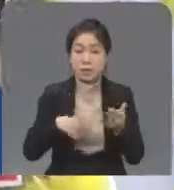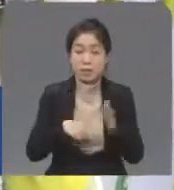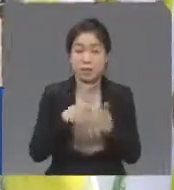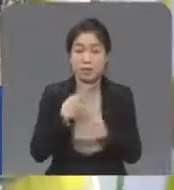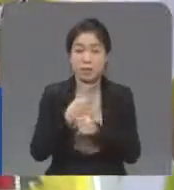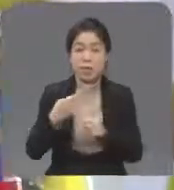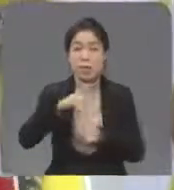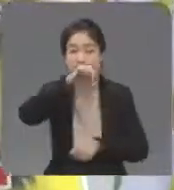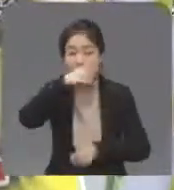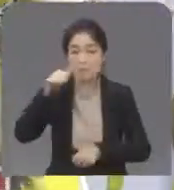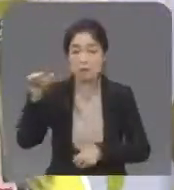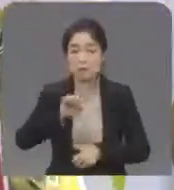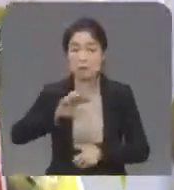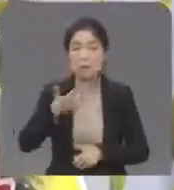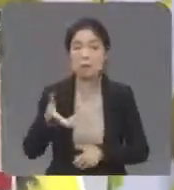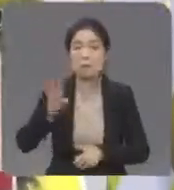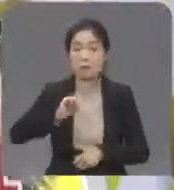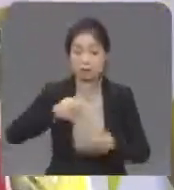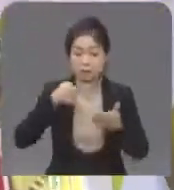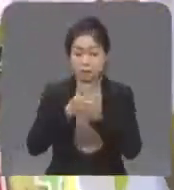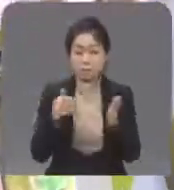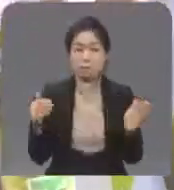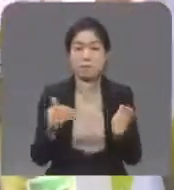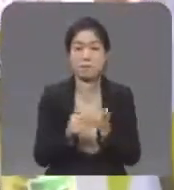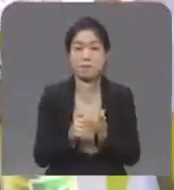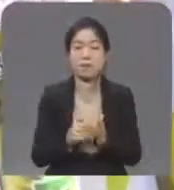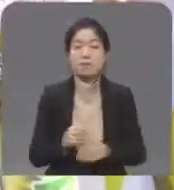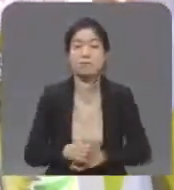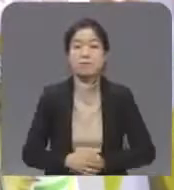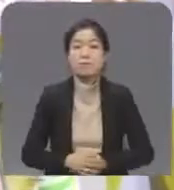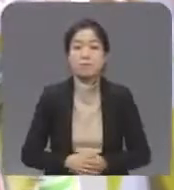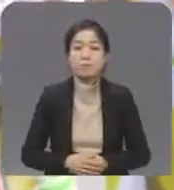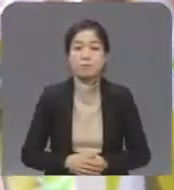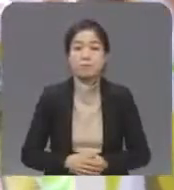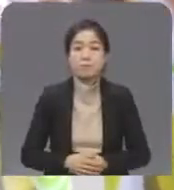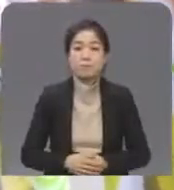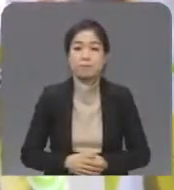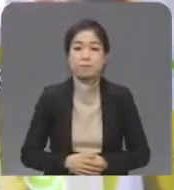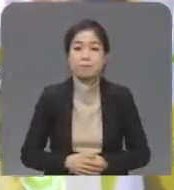내년 본 예산을 5,800억 원으로 책정했습니다. 지금까지 단신 브리핑이었습니다.